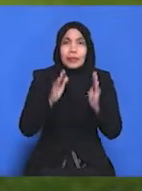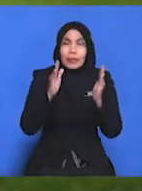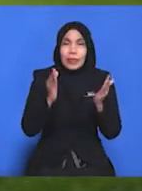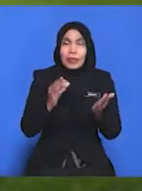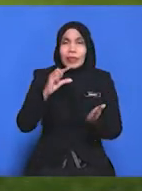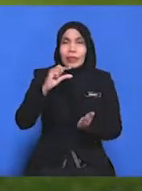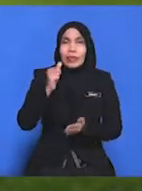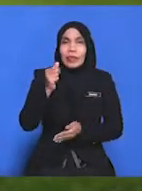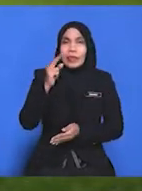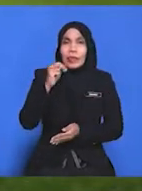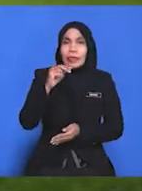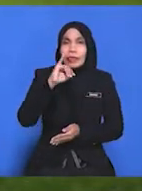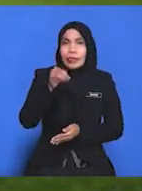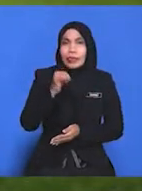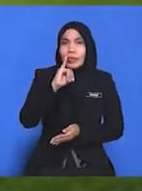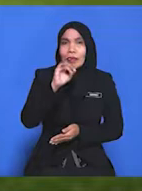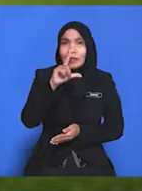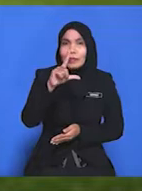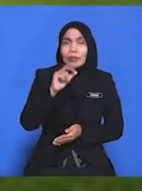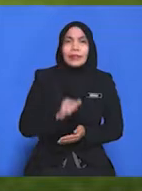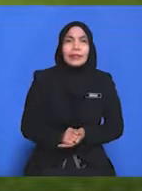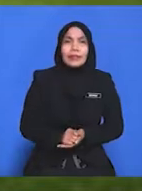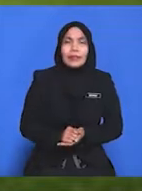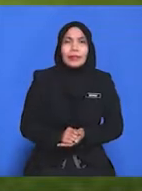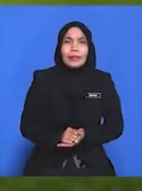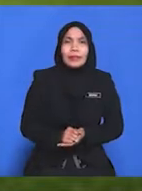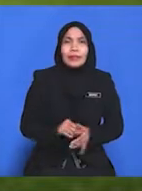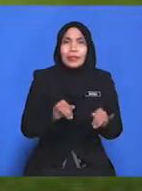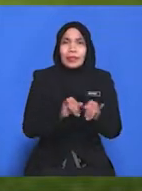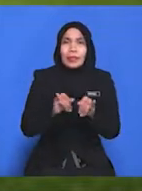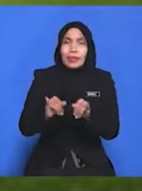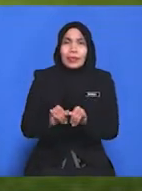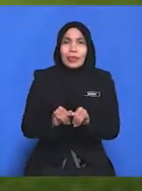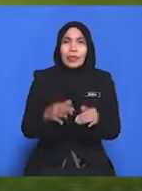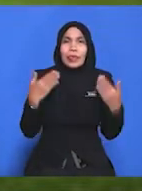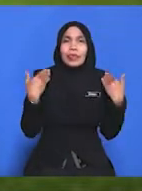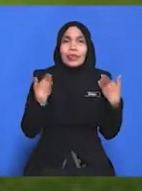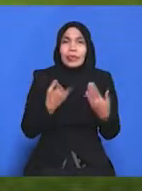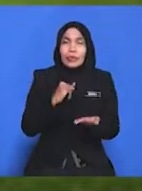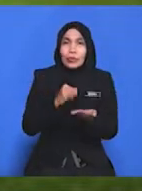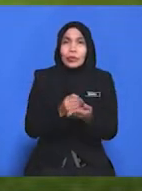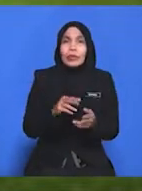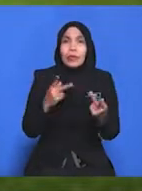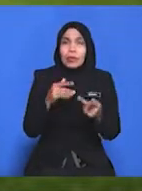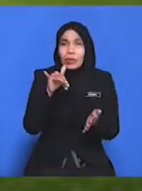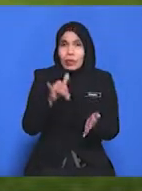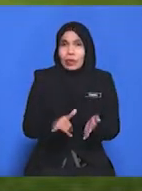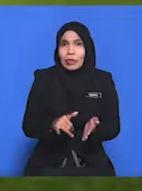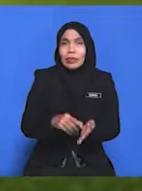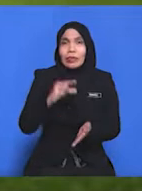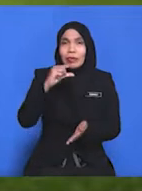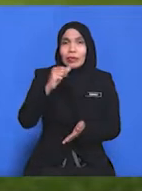digunakan jika kita mempunyai jumlah pasukan yang ganjil atau jika kita mempunyai pasukan untuk buy atau